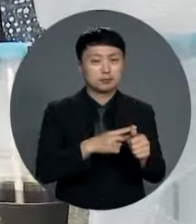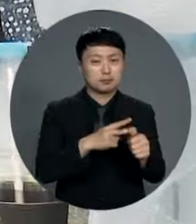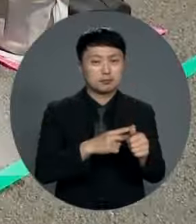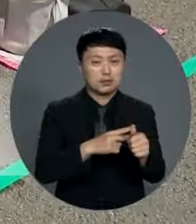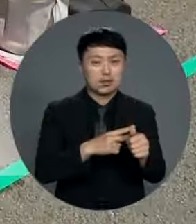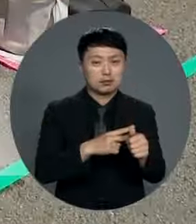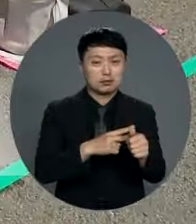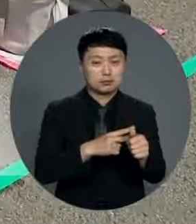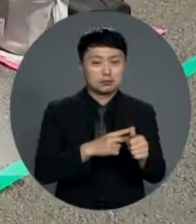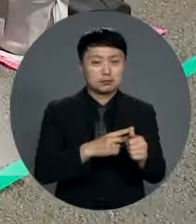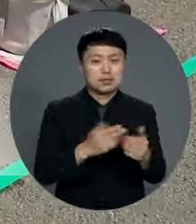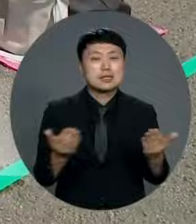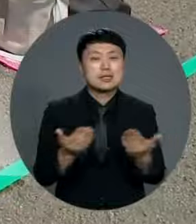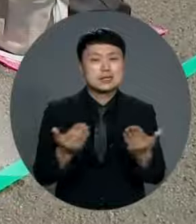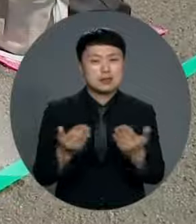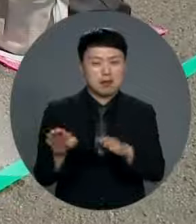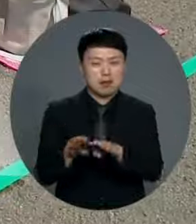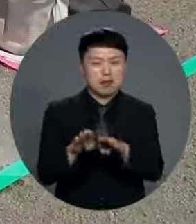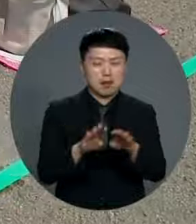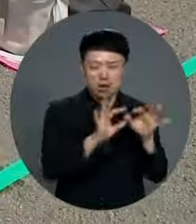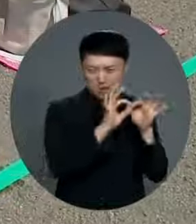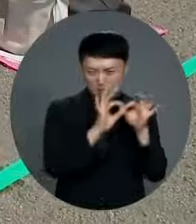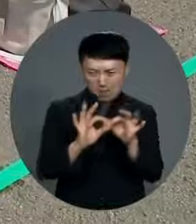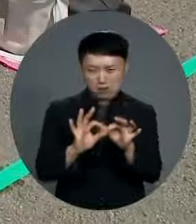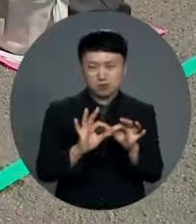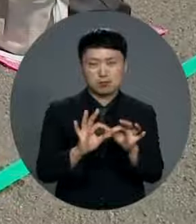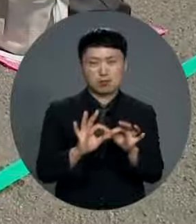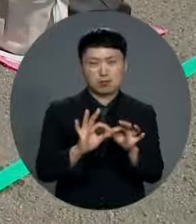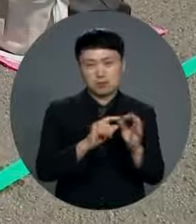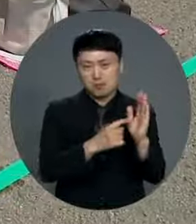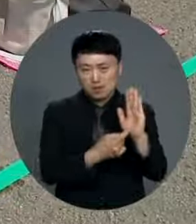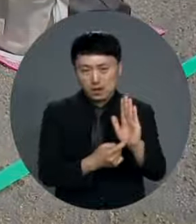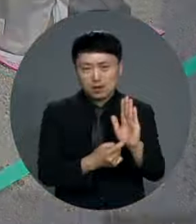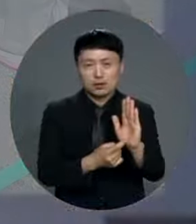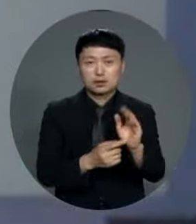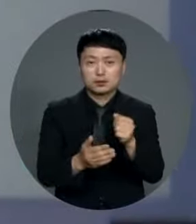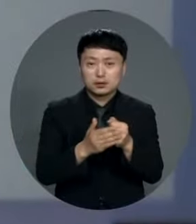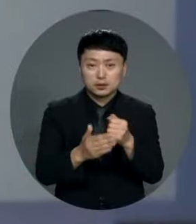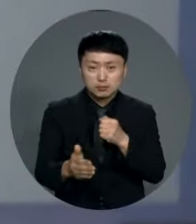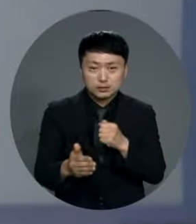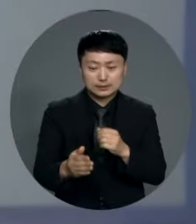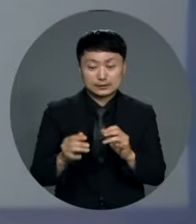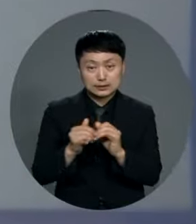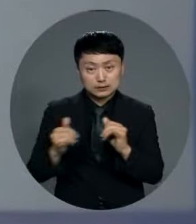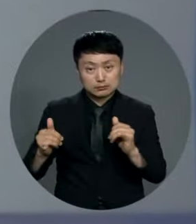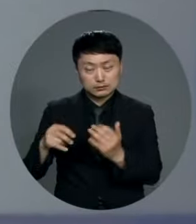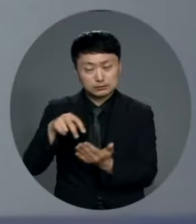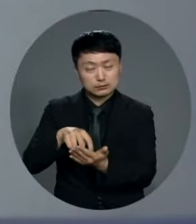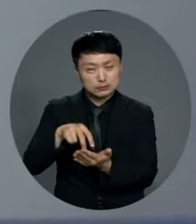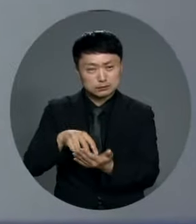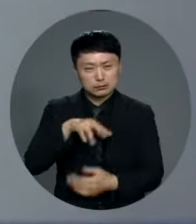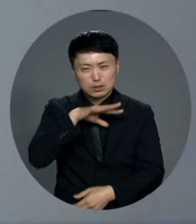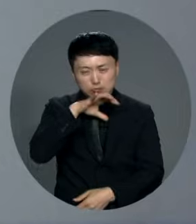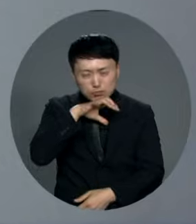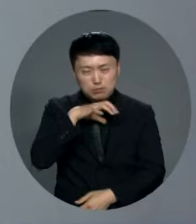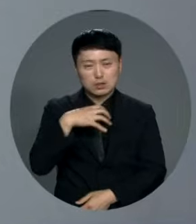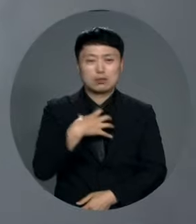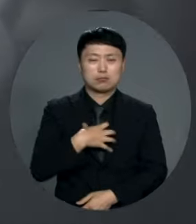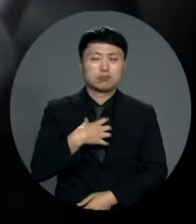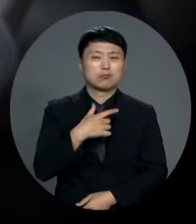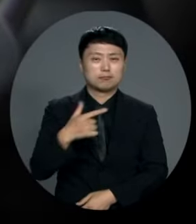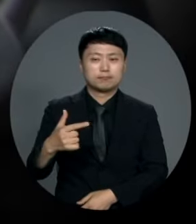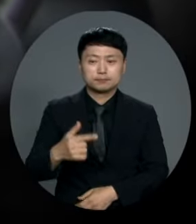무기한 휴진에 들어갈 거라고 밝혔습니다. 휴진 사태가 장기화될 우려에 시민들의 불안과 걱정은 커져가고